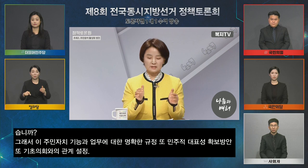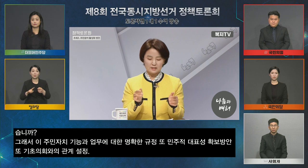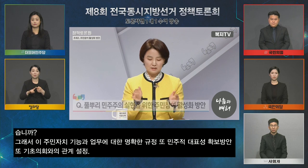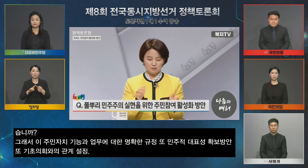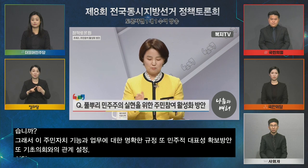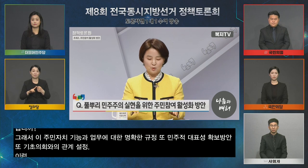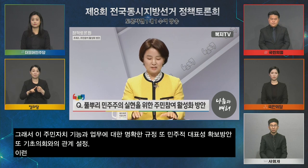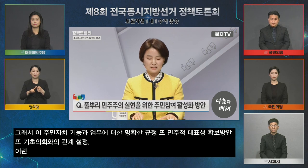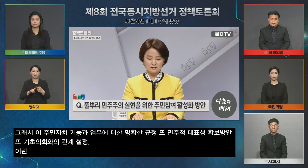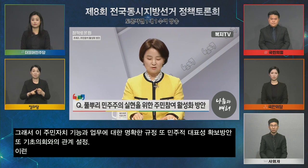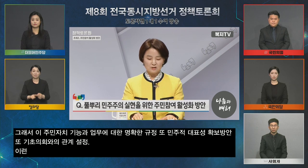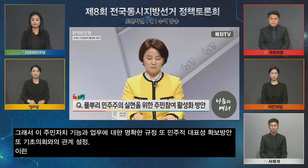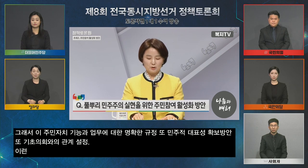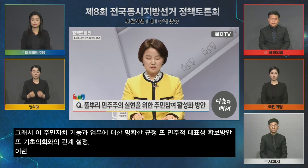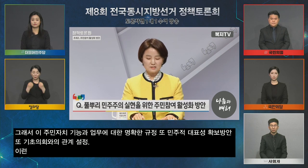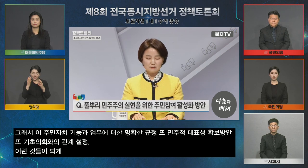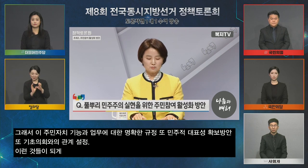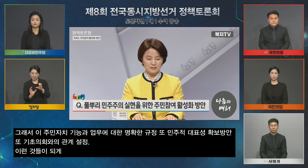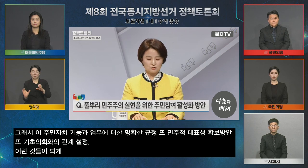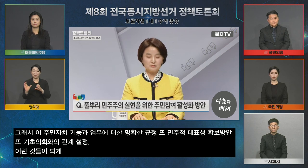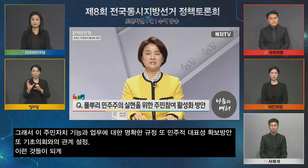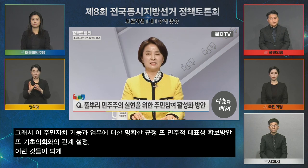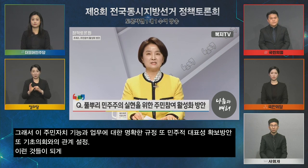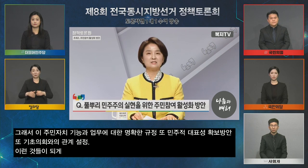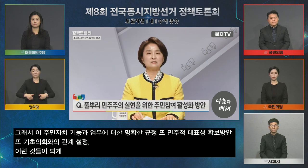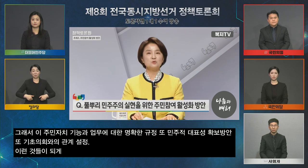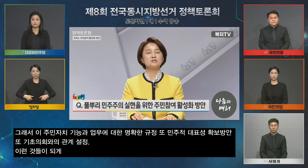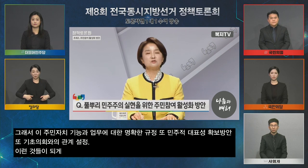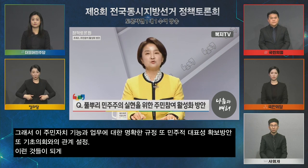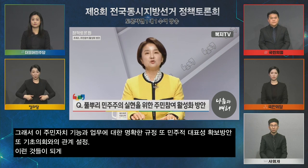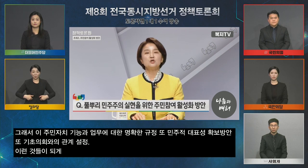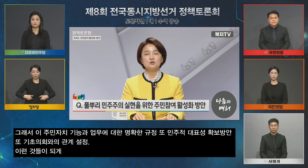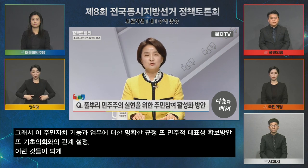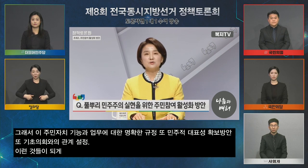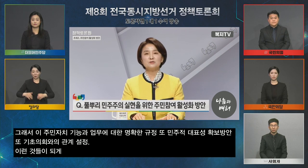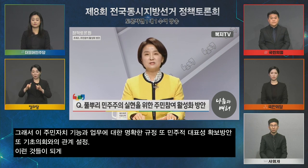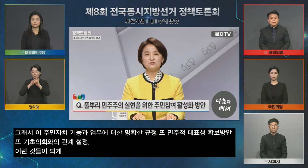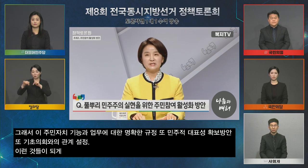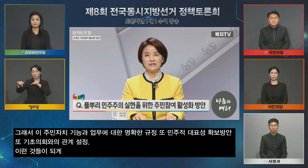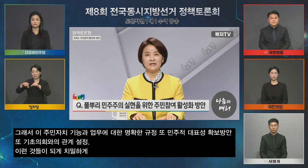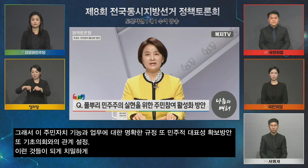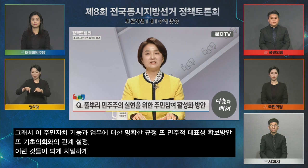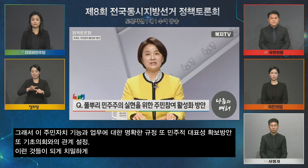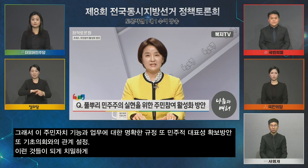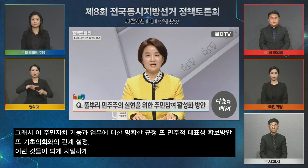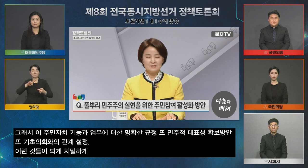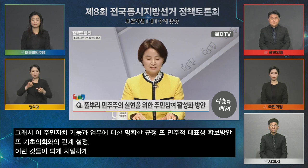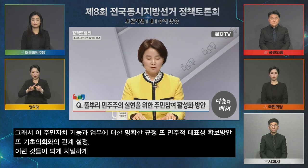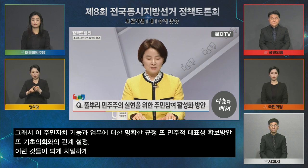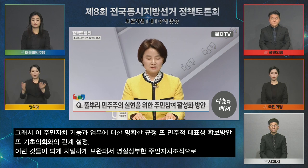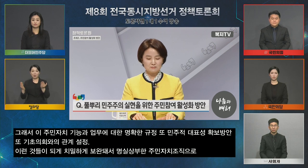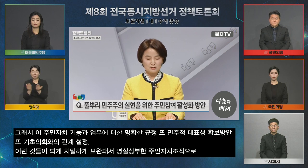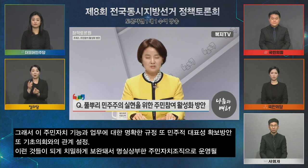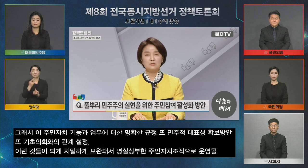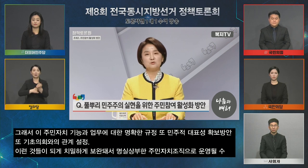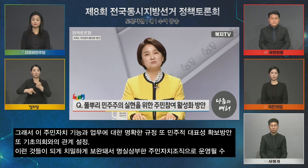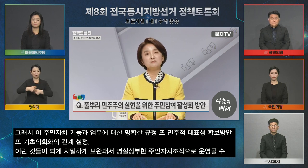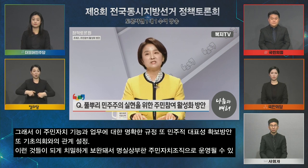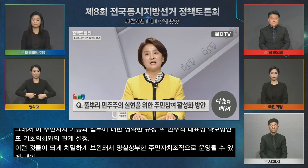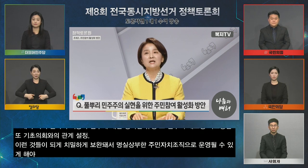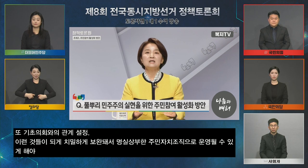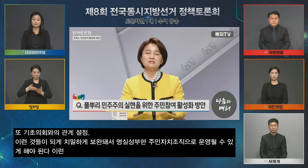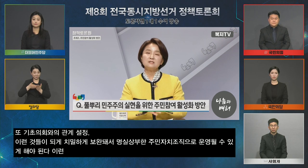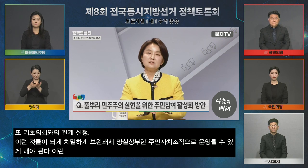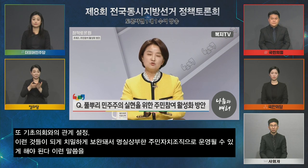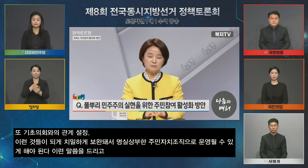치밀하게 보완돼서 명실상부한 주민자치 조직으로 운영될 수 있게 해야 된다. 이런 말씀을 드리고